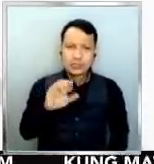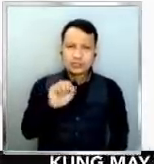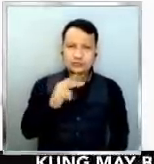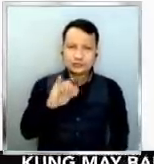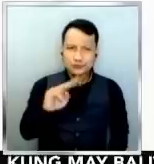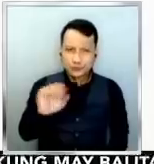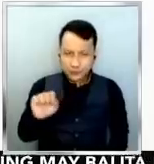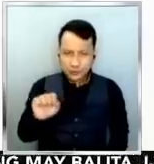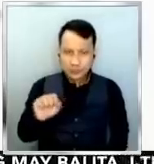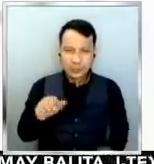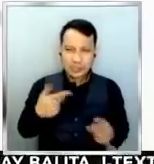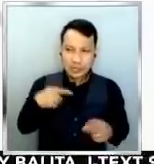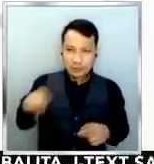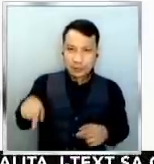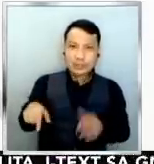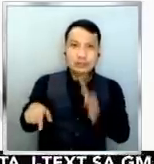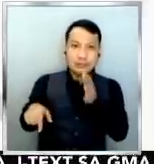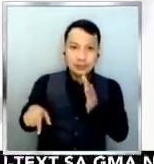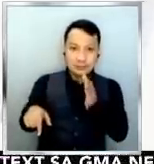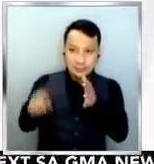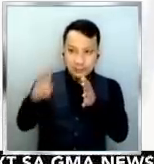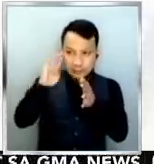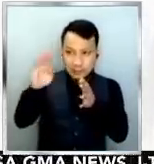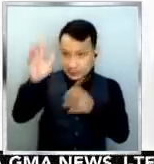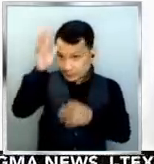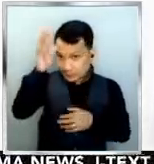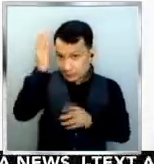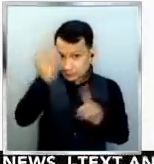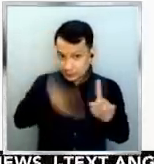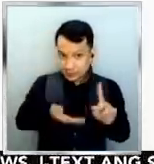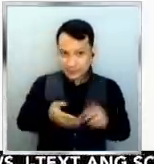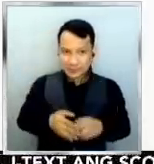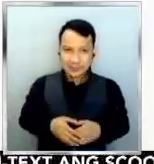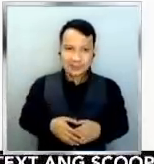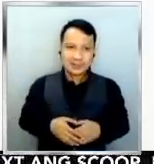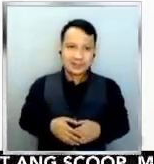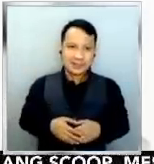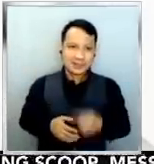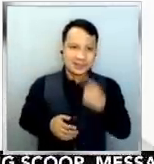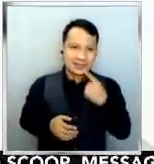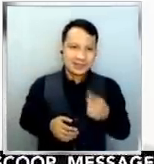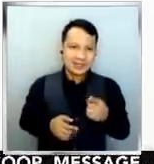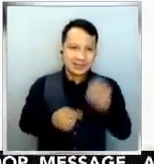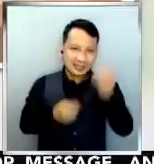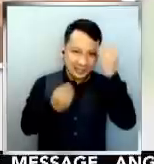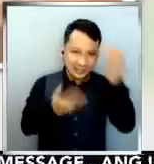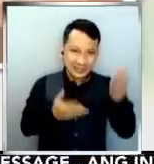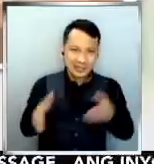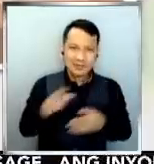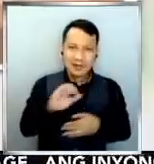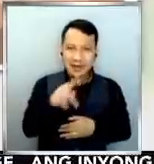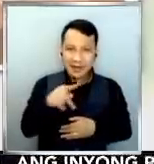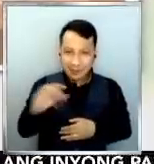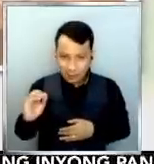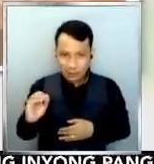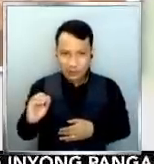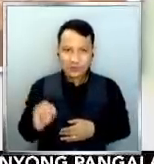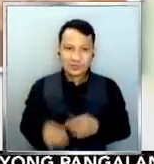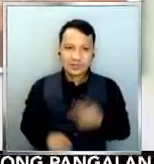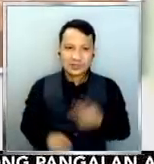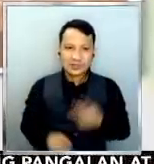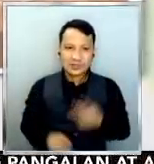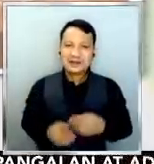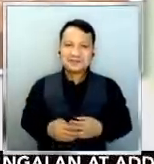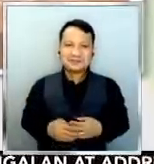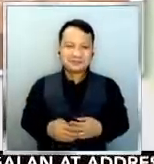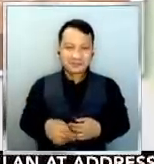Mommy Kylie. Ang iba pang members of the family, mga anak o kaya'y apo ng dalawa. Sila ang pets ng fur